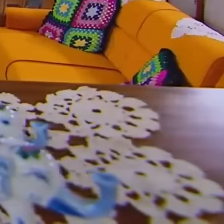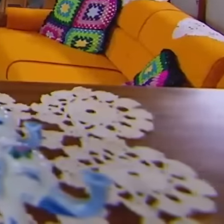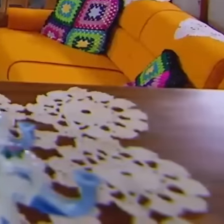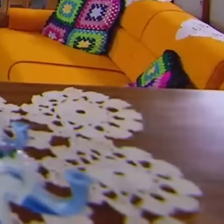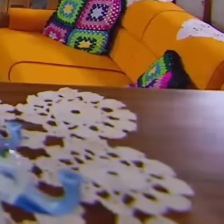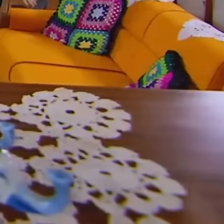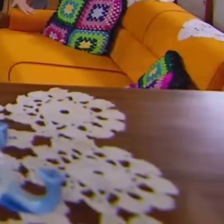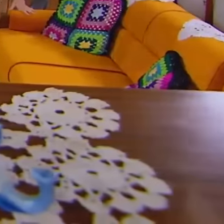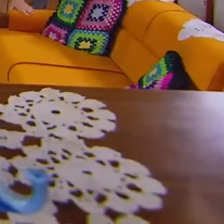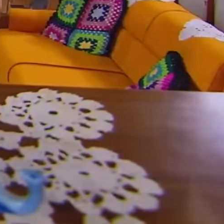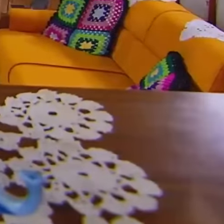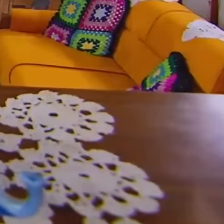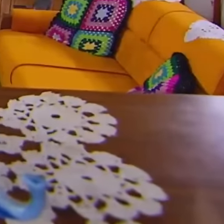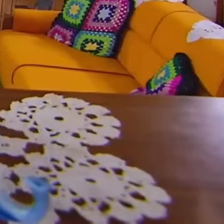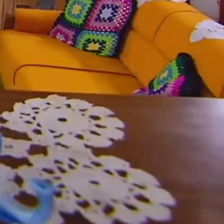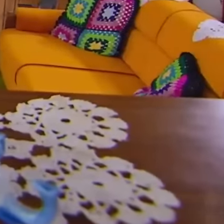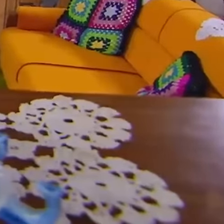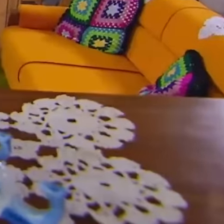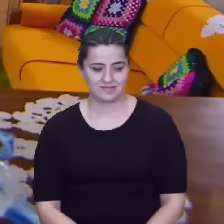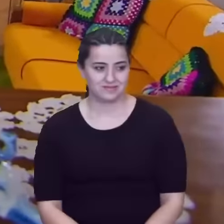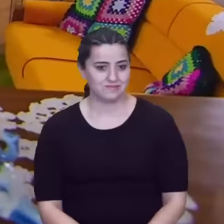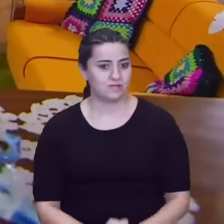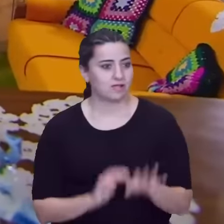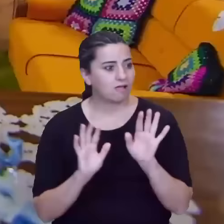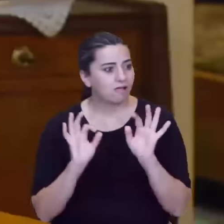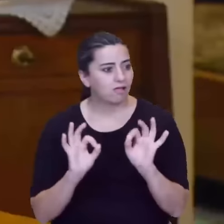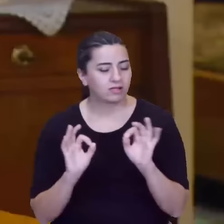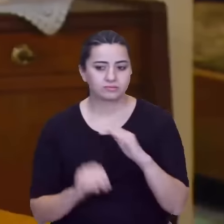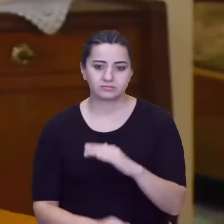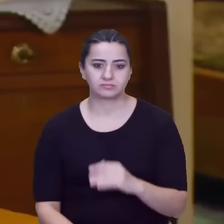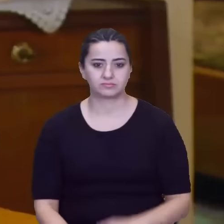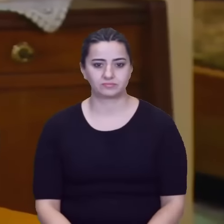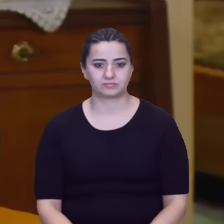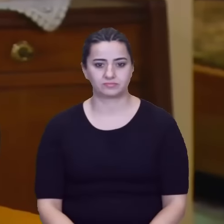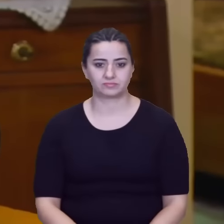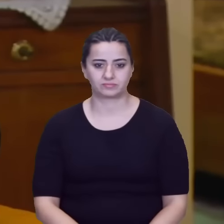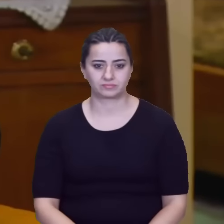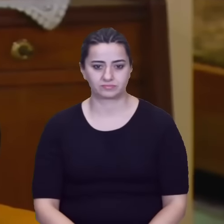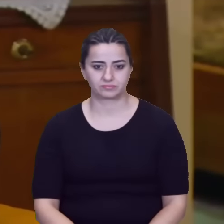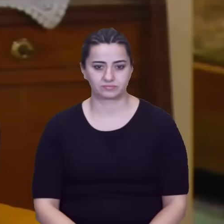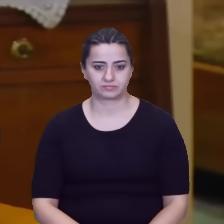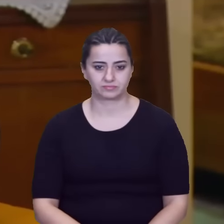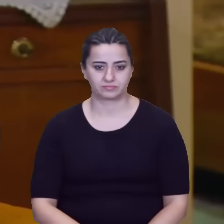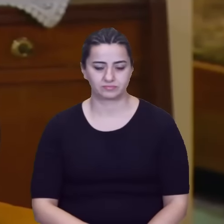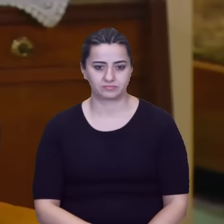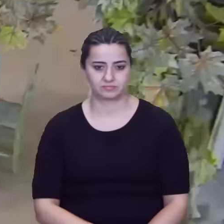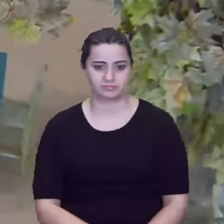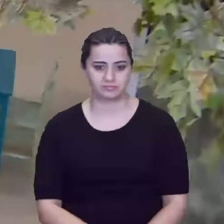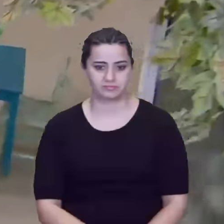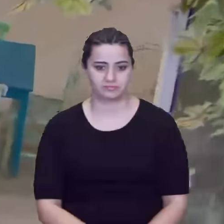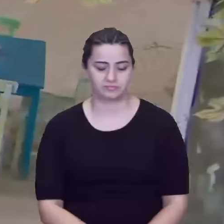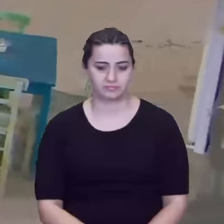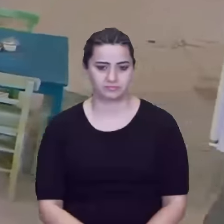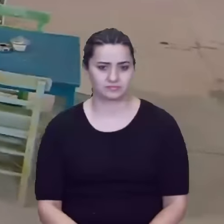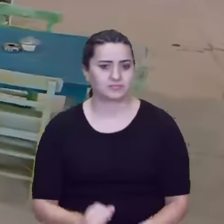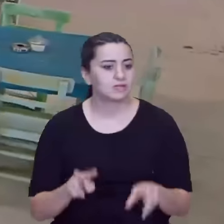Kalktı, keyifle koltuğa geçti. Baş köşede kaldı. Rukiye yayının gelmesine sevinemedi bile. Kahve.